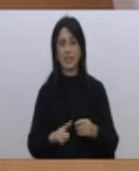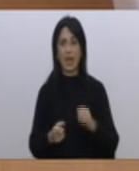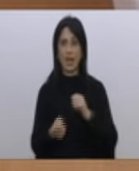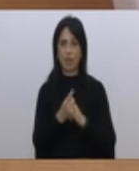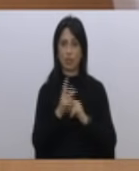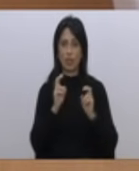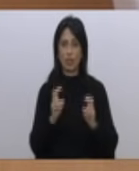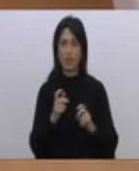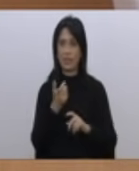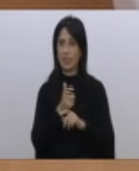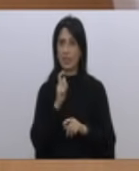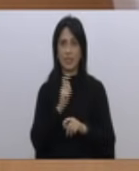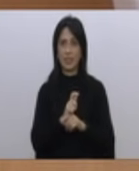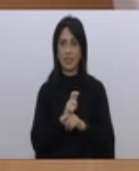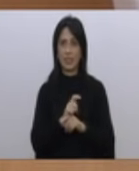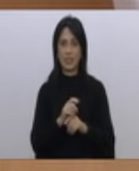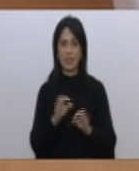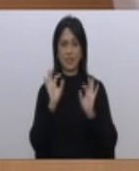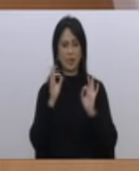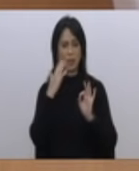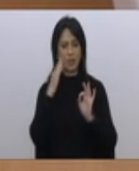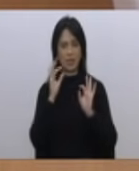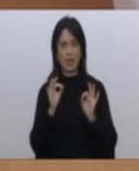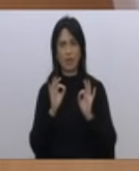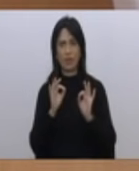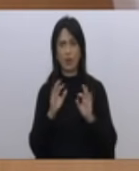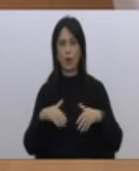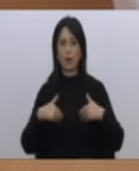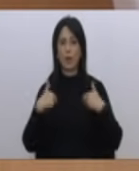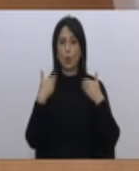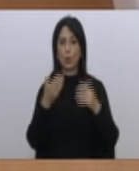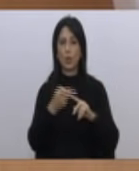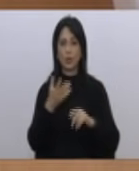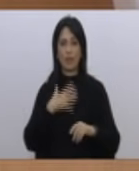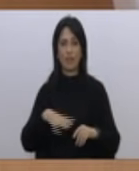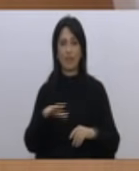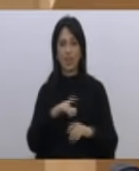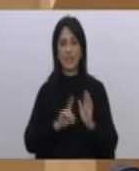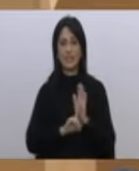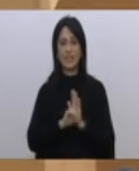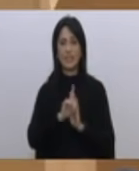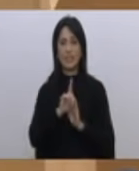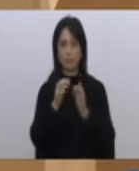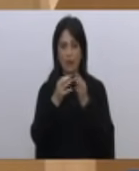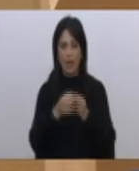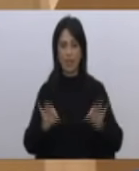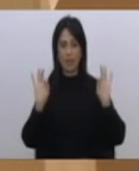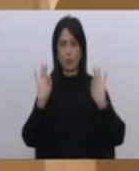გაჩენას. ძალიან სამართლიანად. მივულოცავ ამ ქვეყანას, რომ იწყება